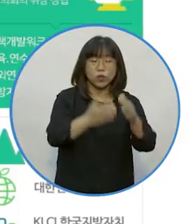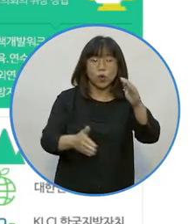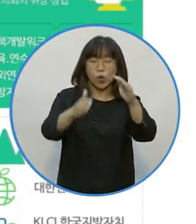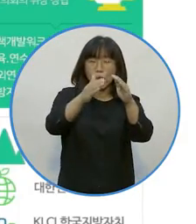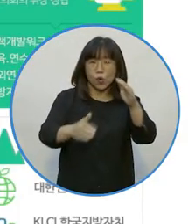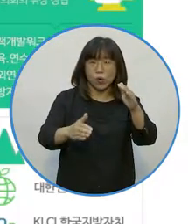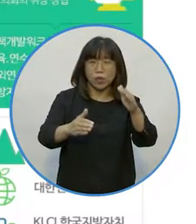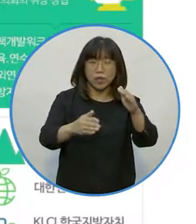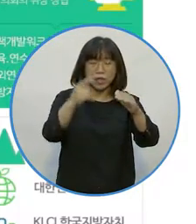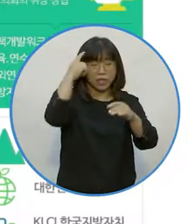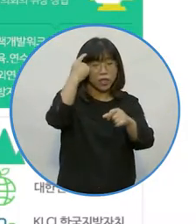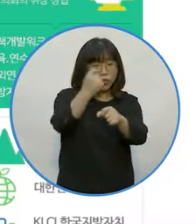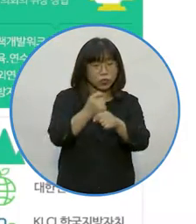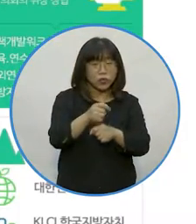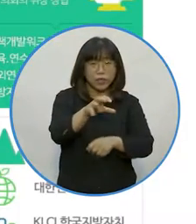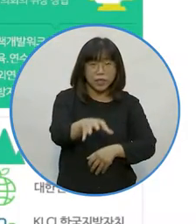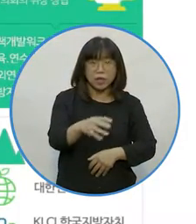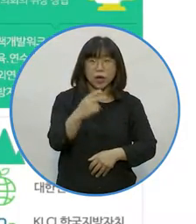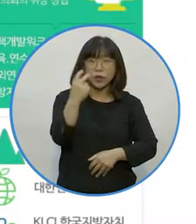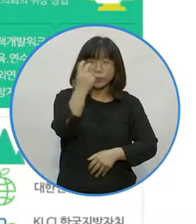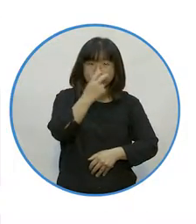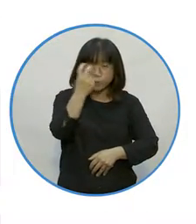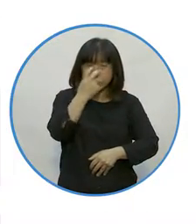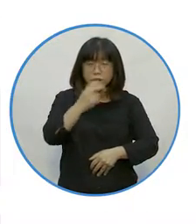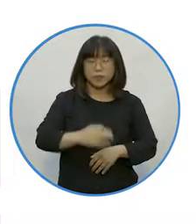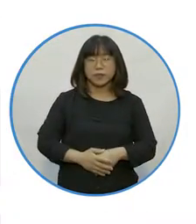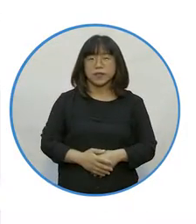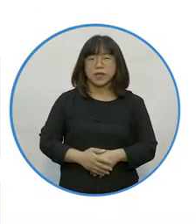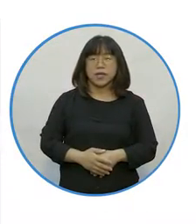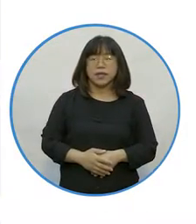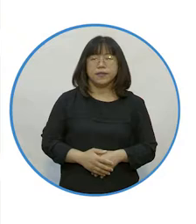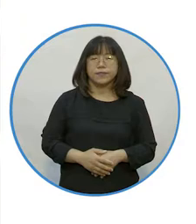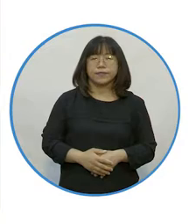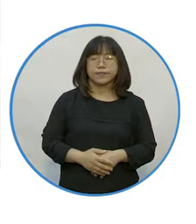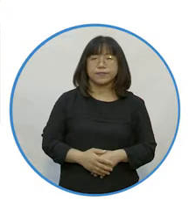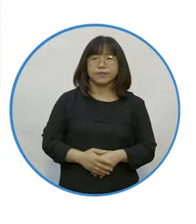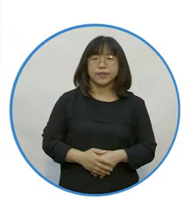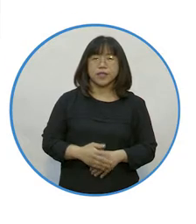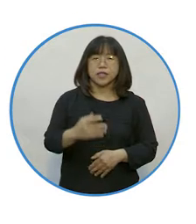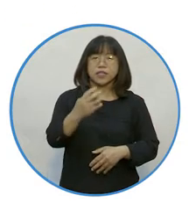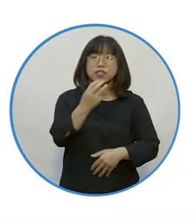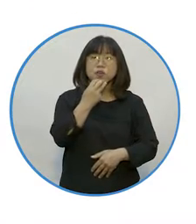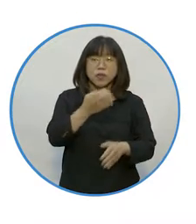지난해 한국공공자치연구원이 실시한 2019년